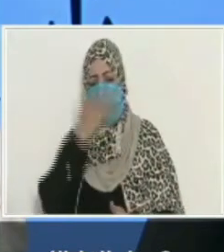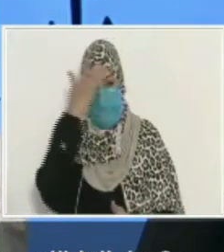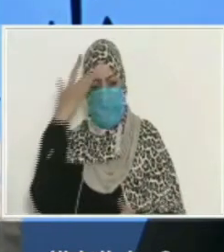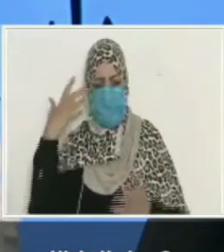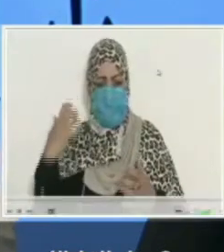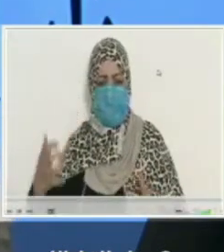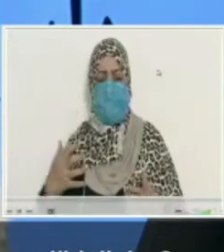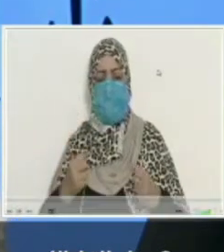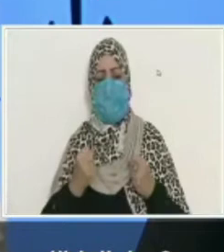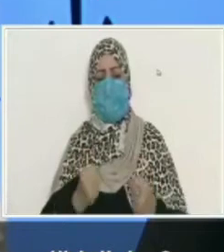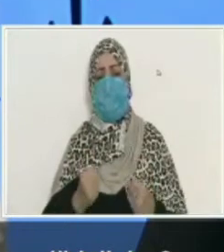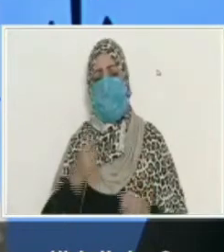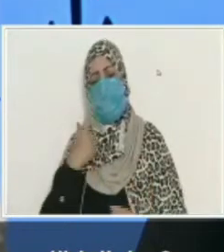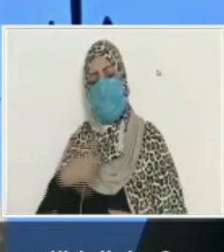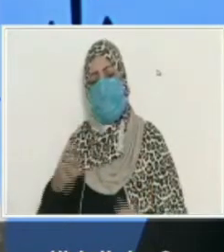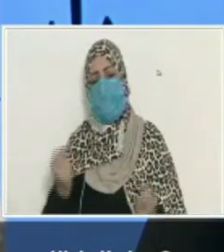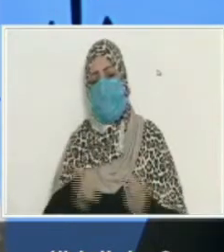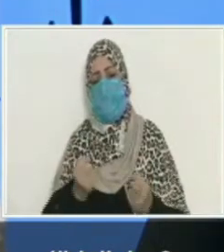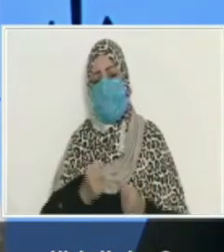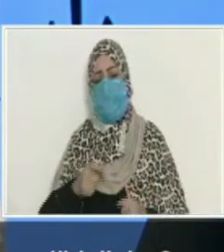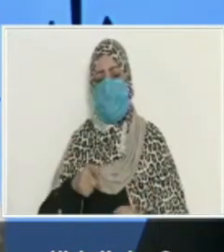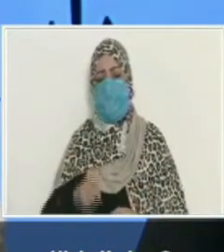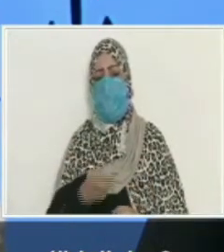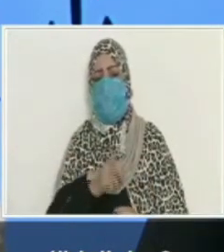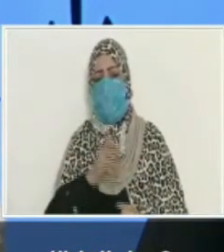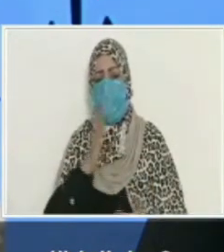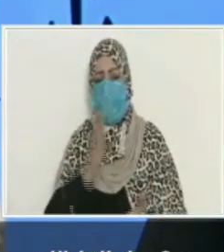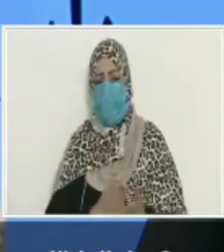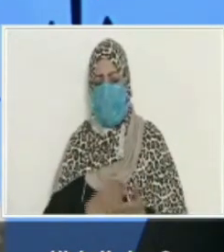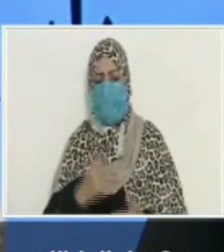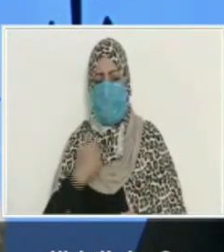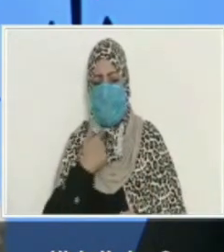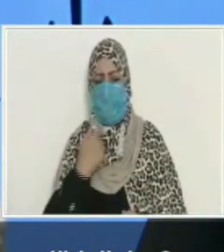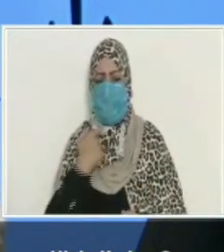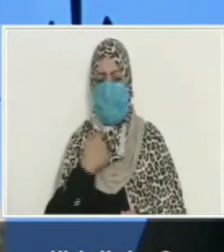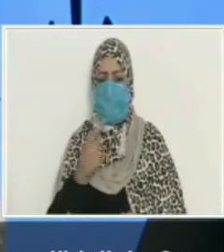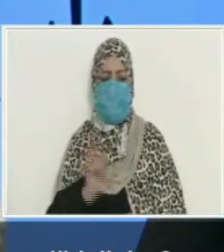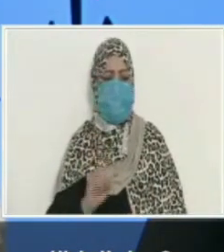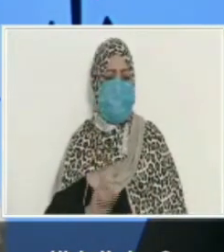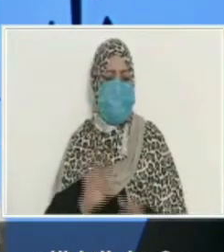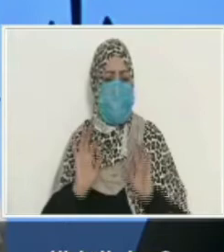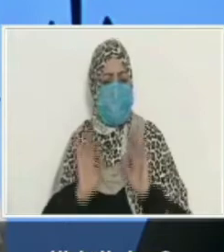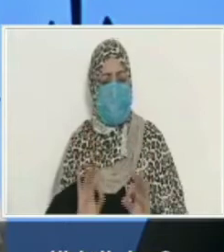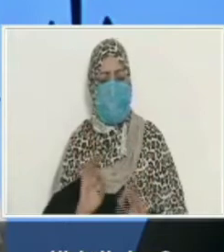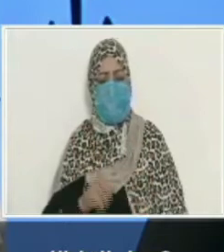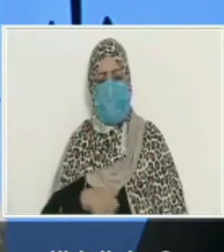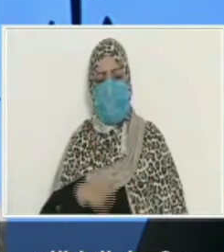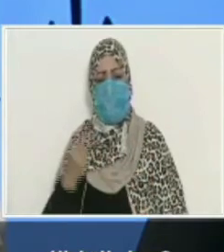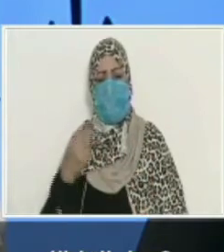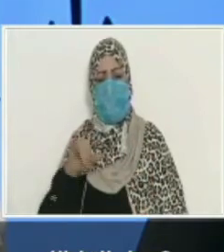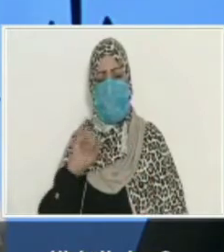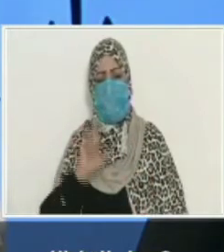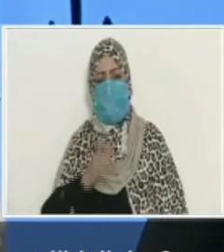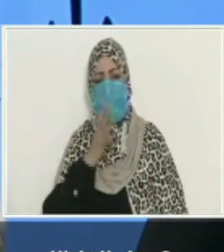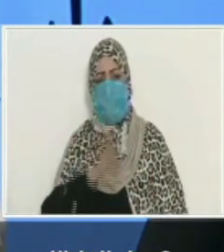عنه ذاك على ما قضينا وهذا على ما نقضي، فمن عمل بقولنا انتهي الأمر، فهو كحكم